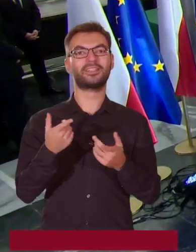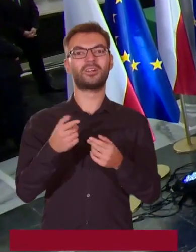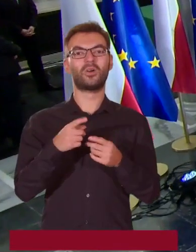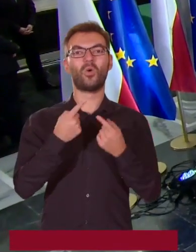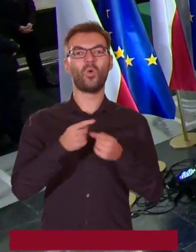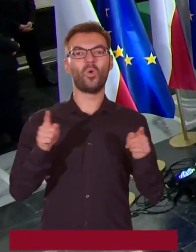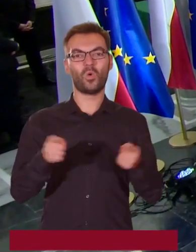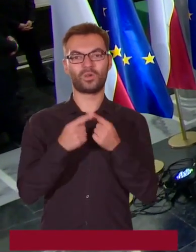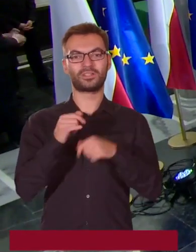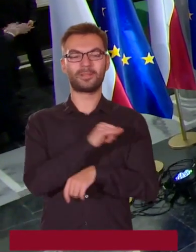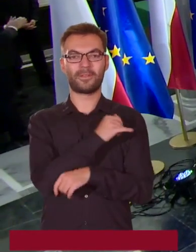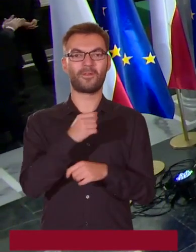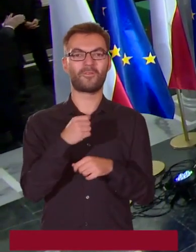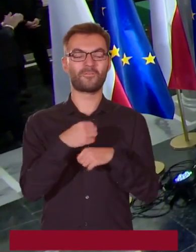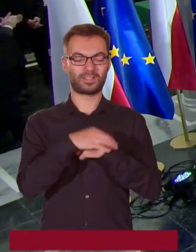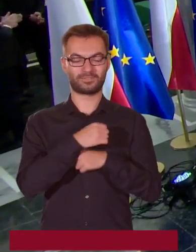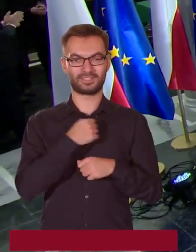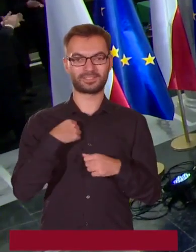Iriny Bogdanowicz. Bardzo dziękujemy.